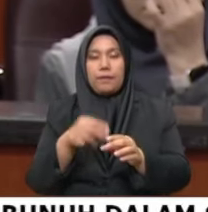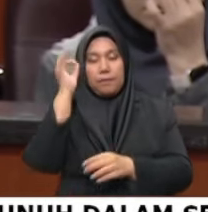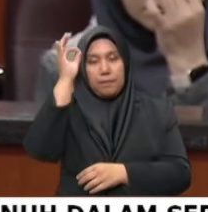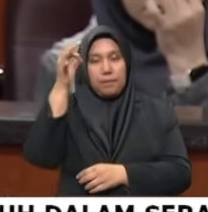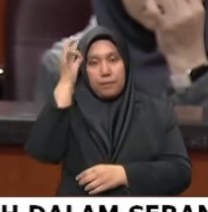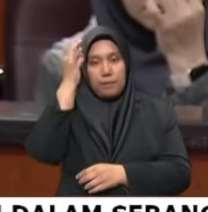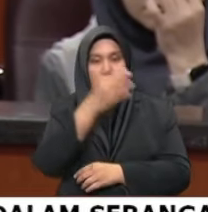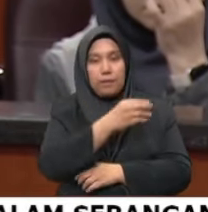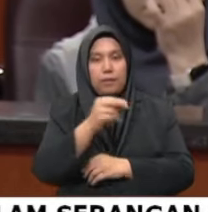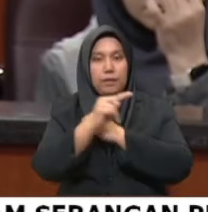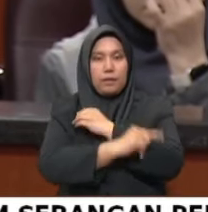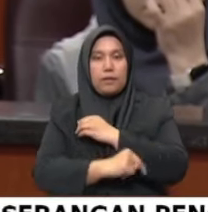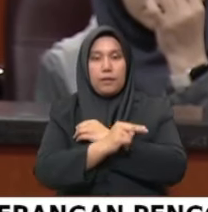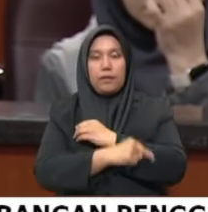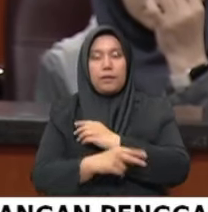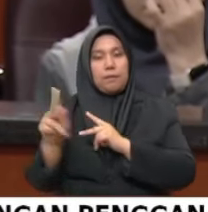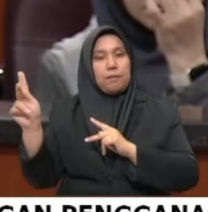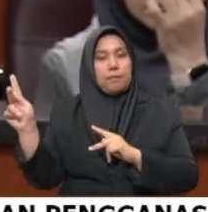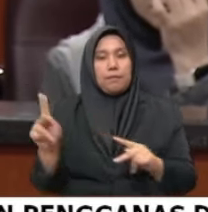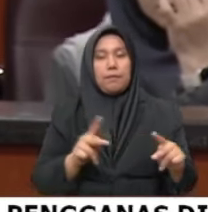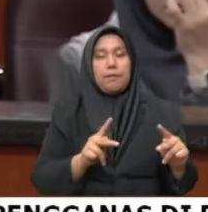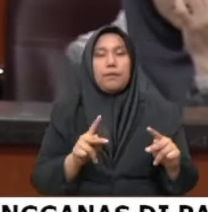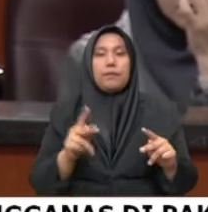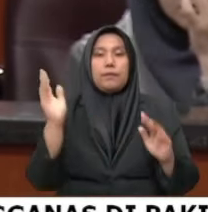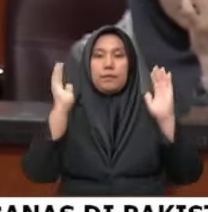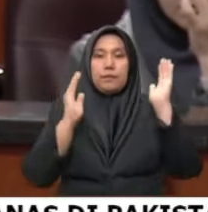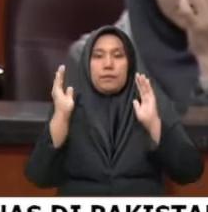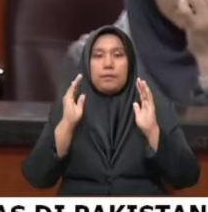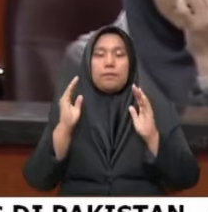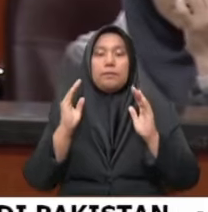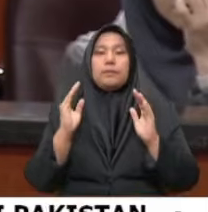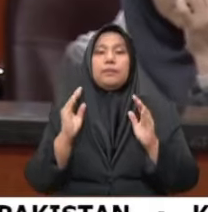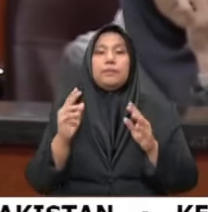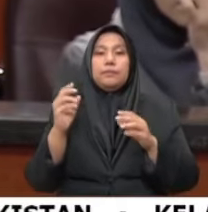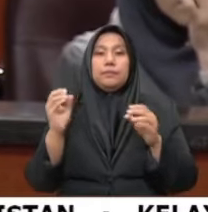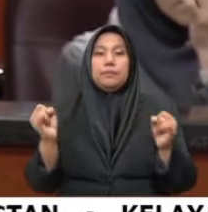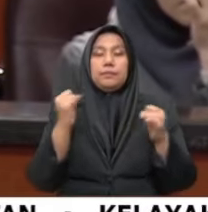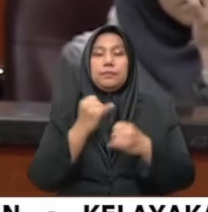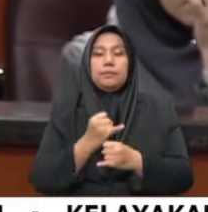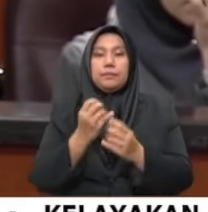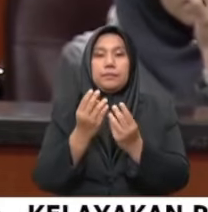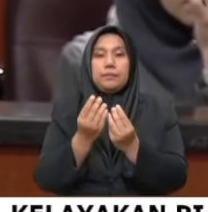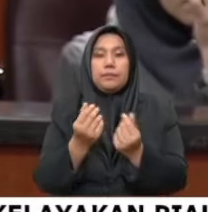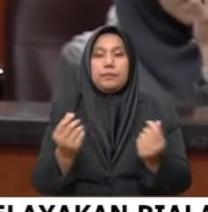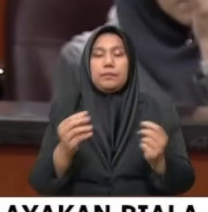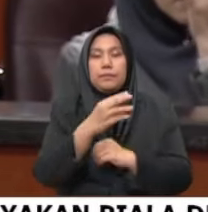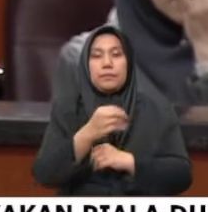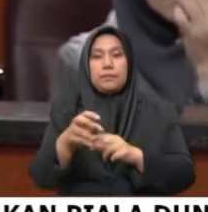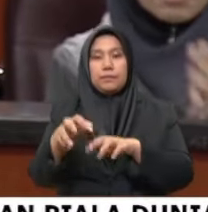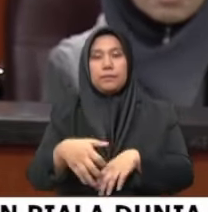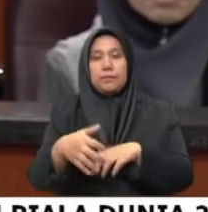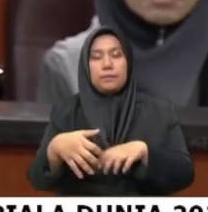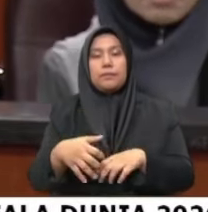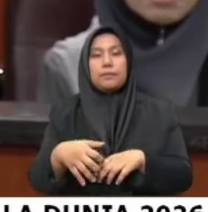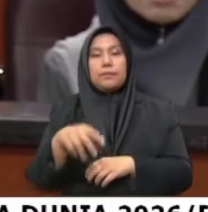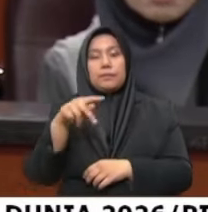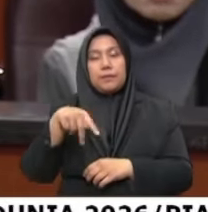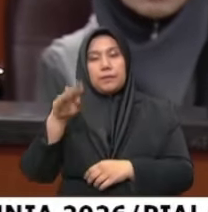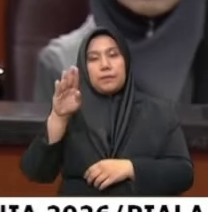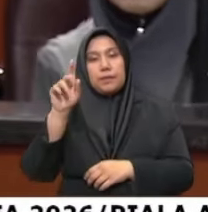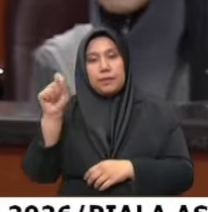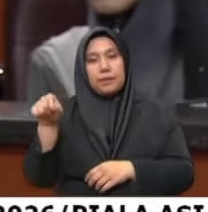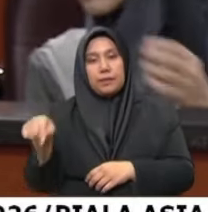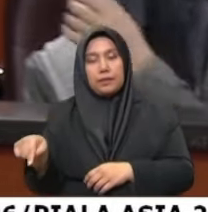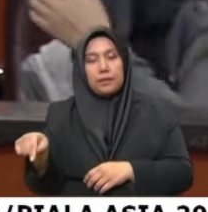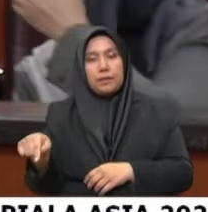seperti Plan Malaysia, Pejabat Tanah dan Galian, serta pihak berkuasa tempatan PBT, yang